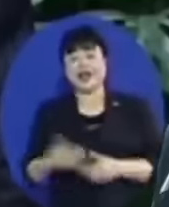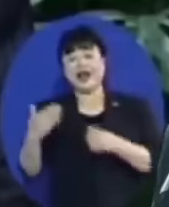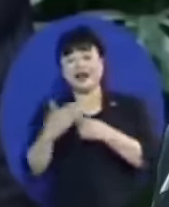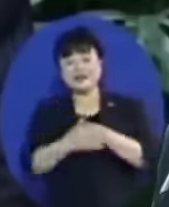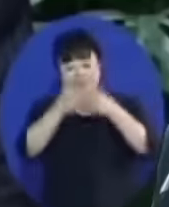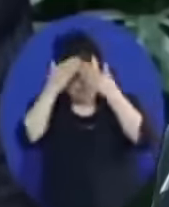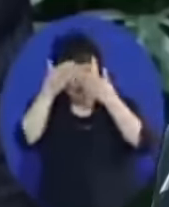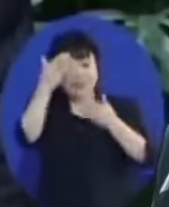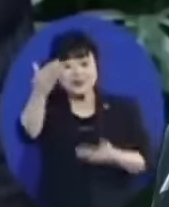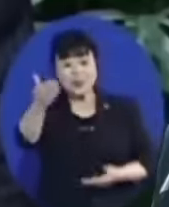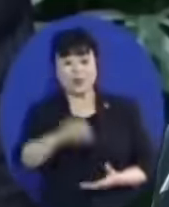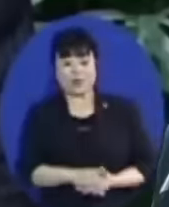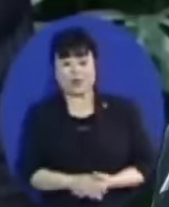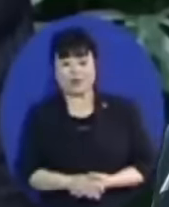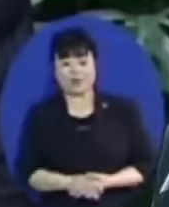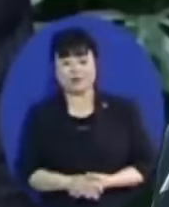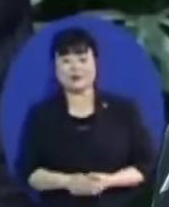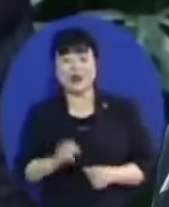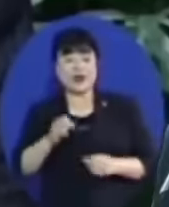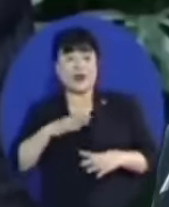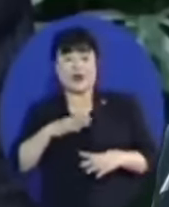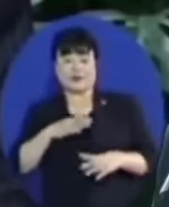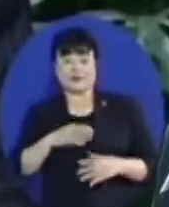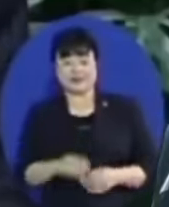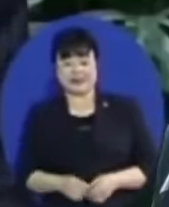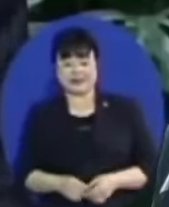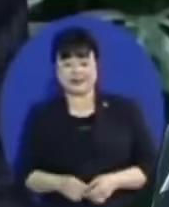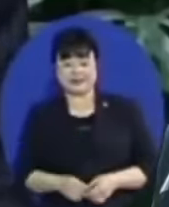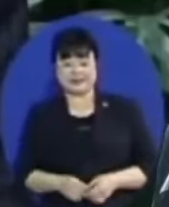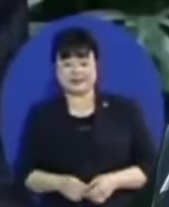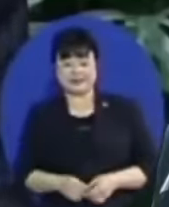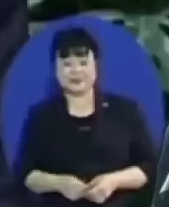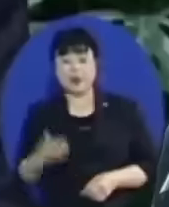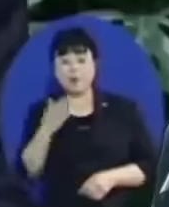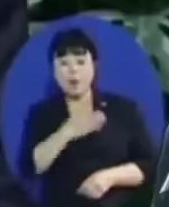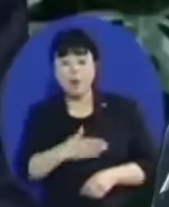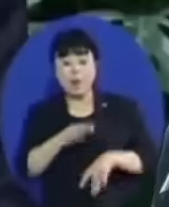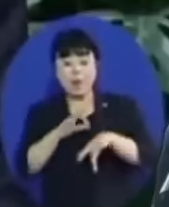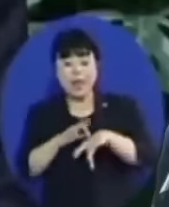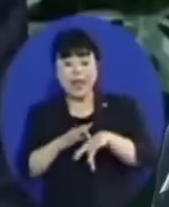주는 것입니다. 이것이 기가 막힙니다. 아예 몸에